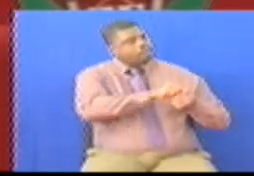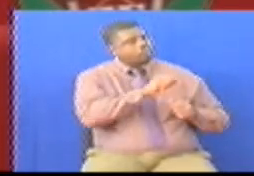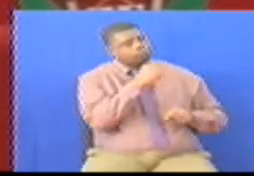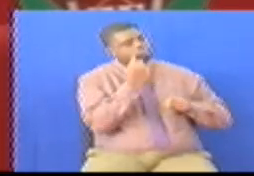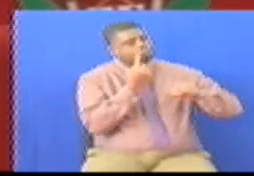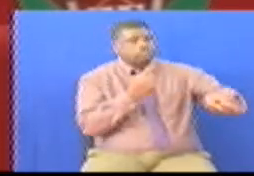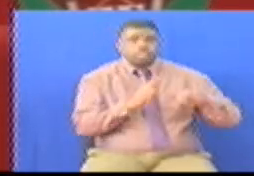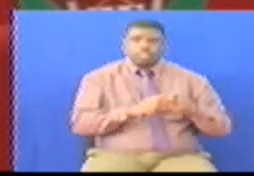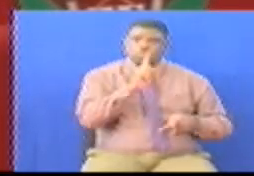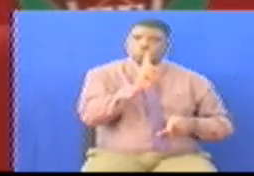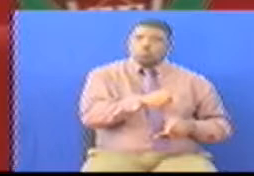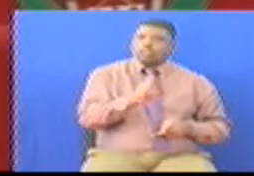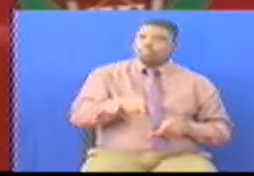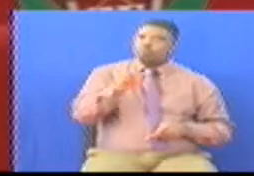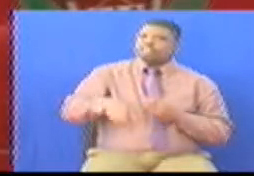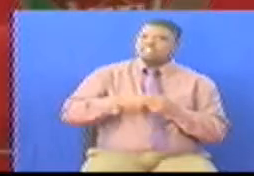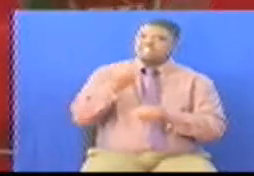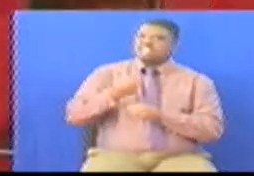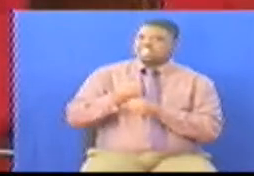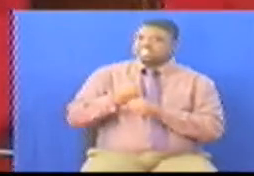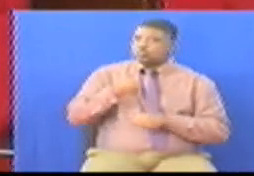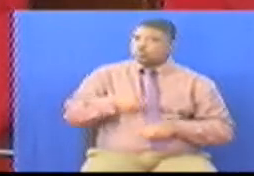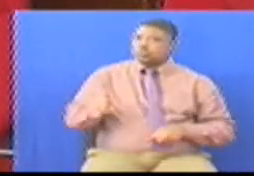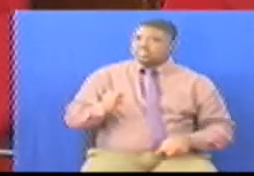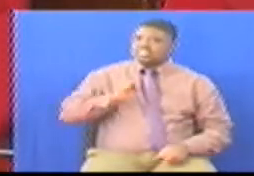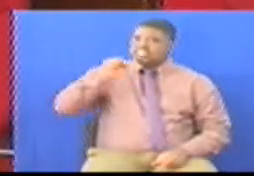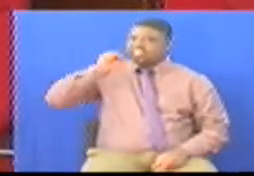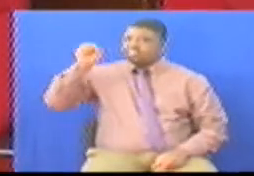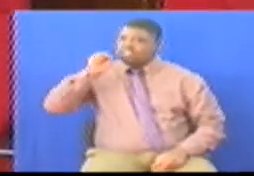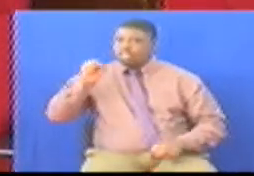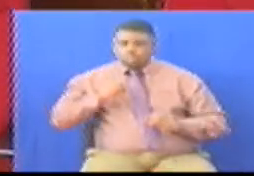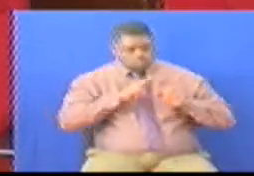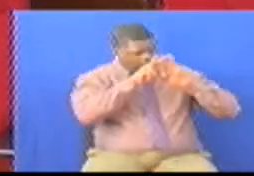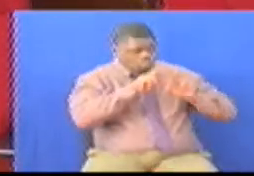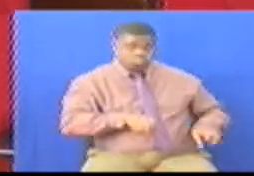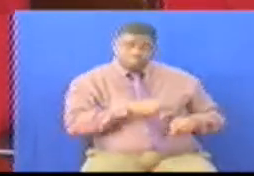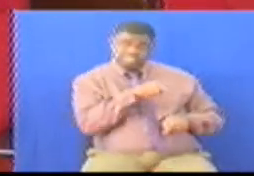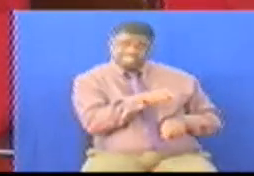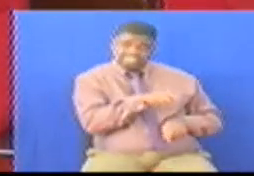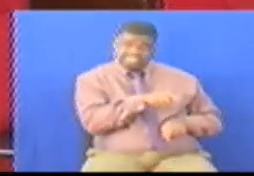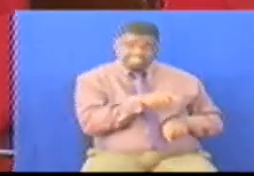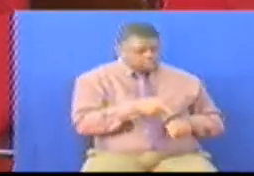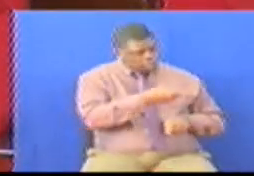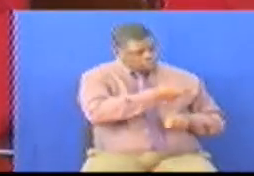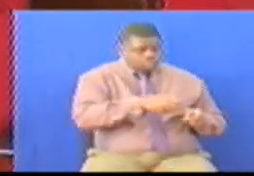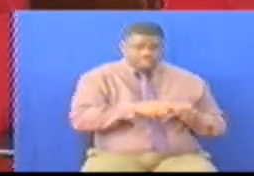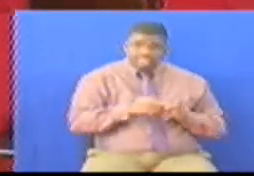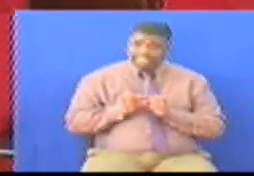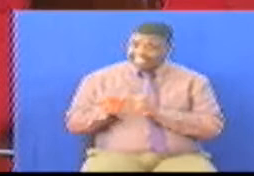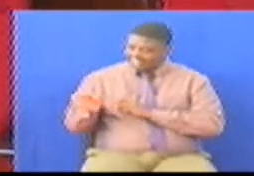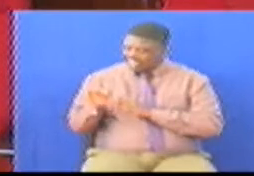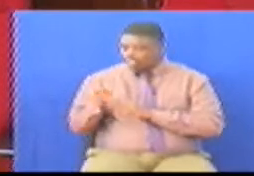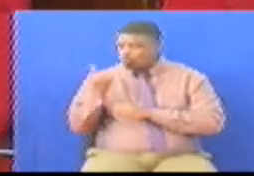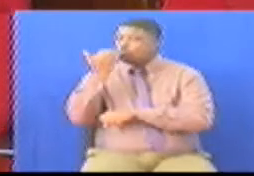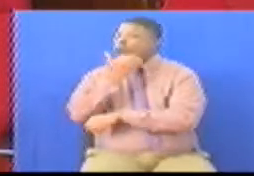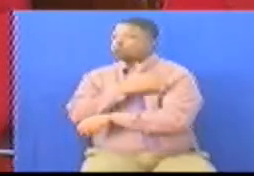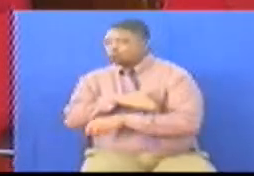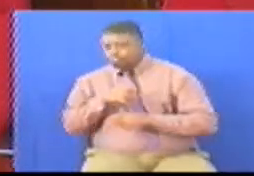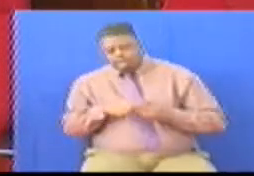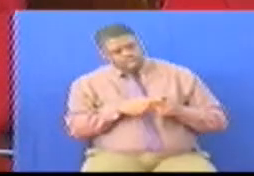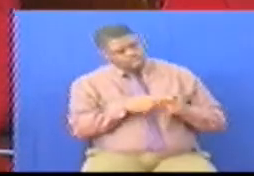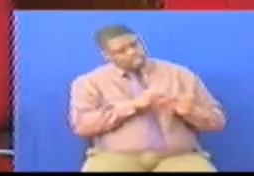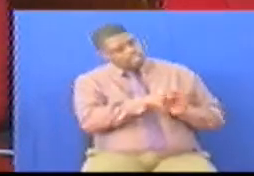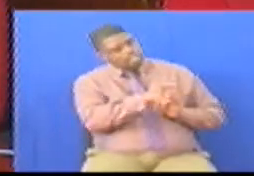wa watumishi wenye weledi na sifa katika kitengo cha ukaguzi wa kodi, kitengo cha huduma na kitaalamu, na idara ya usimamizi wa